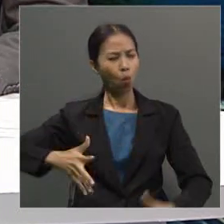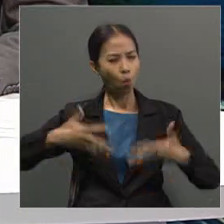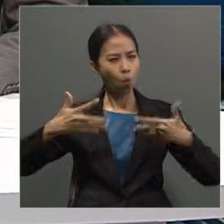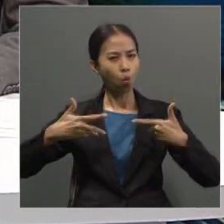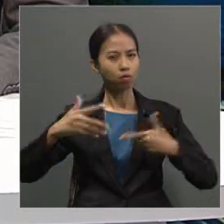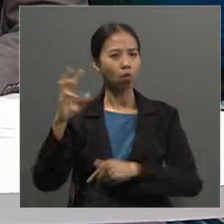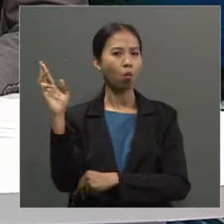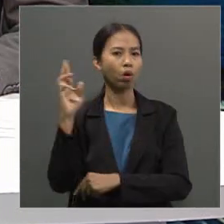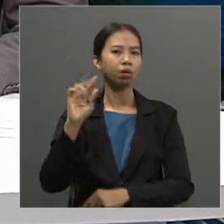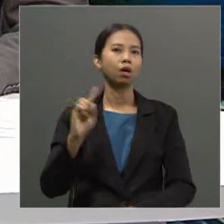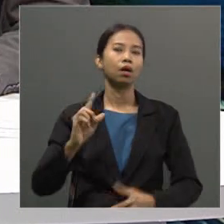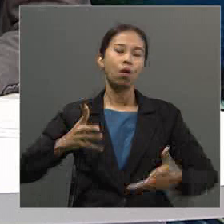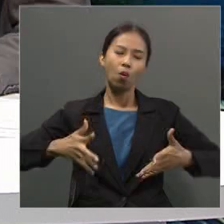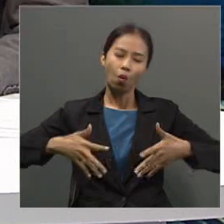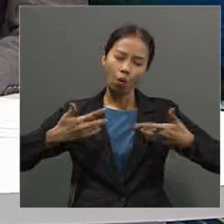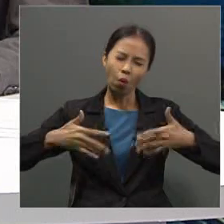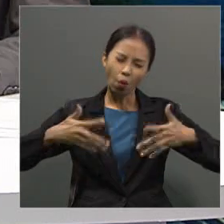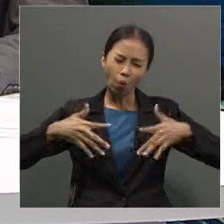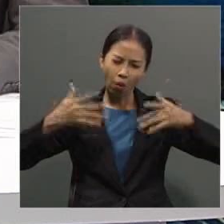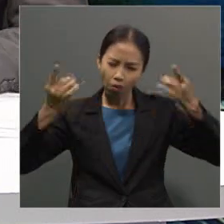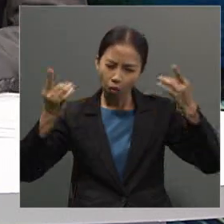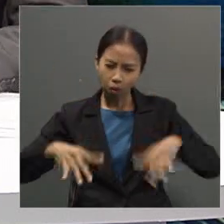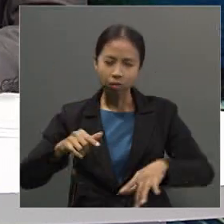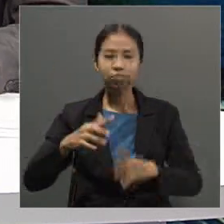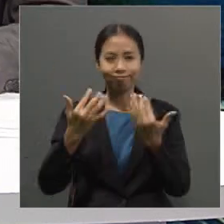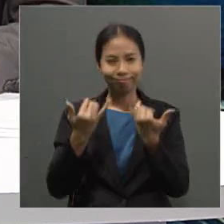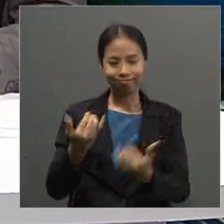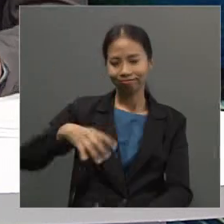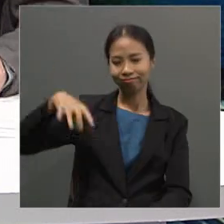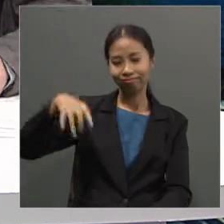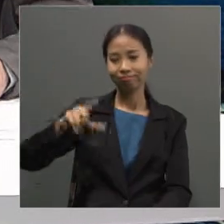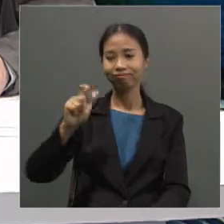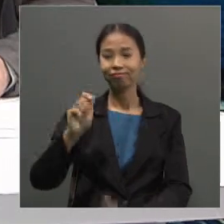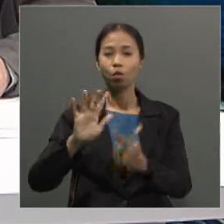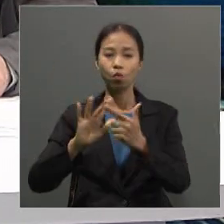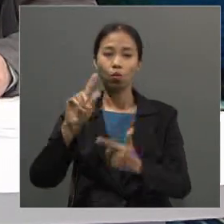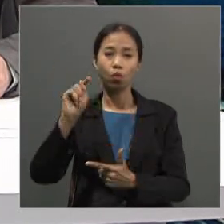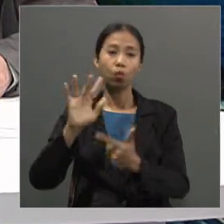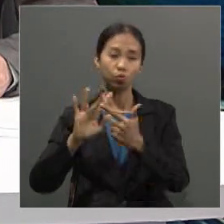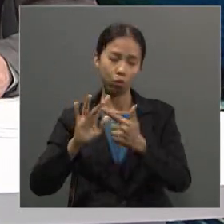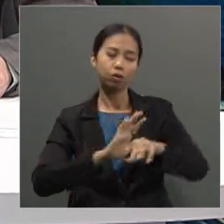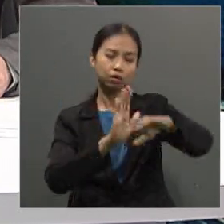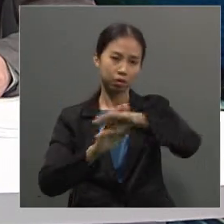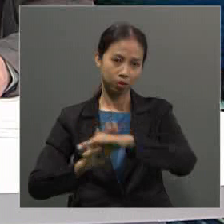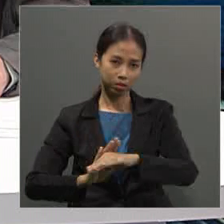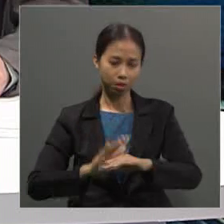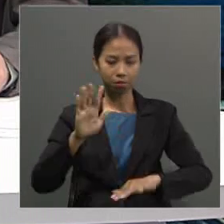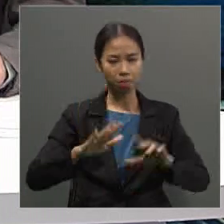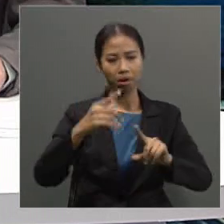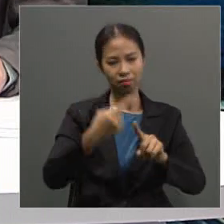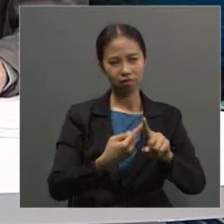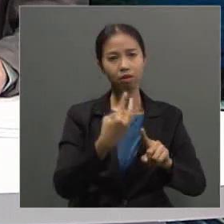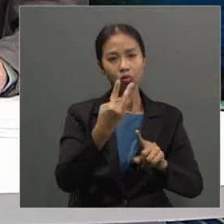วันเป็นยังไงร้อนมากถึงร้อนที่สุดซึ่งกรมอุตุนิยมวิทยาก็เตือนกันอยู่แล้วนะคะในช่วงปลายเดือนกุมภาพันธ์นี้เนี่ย